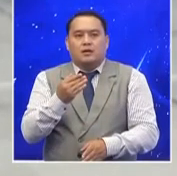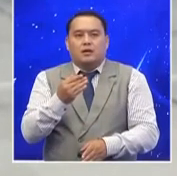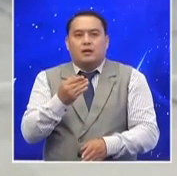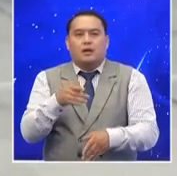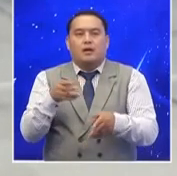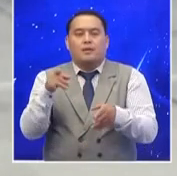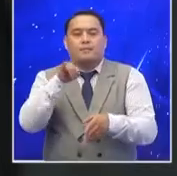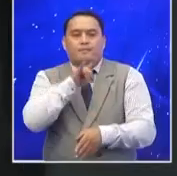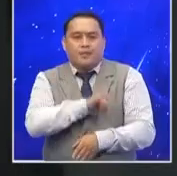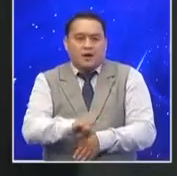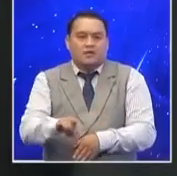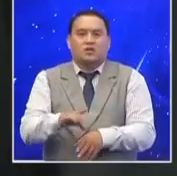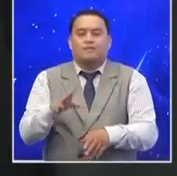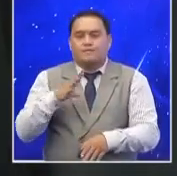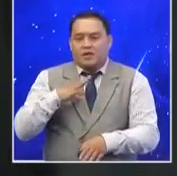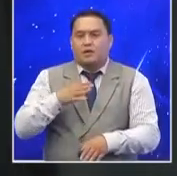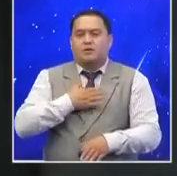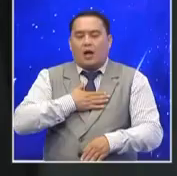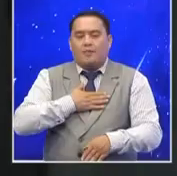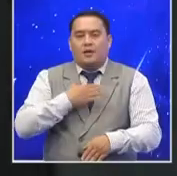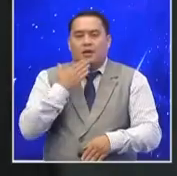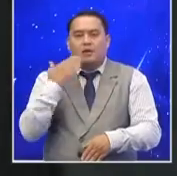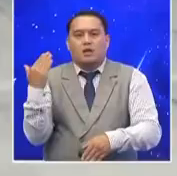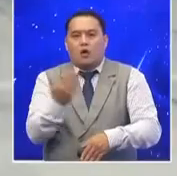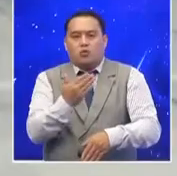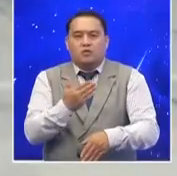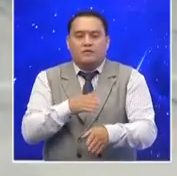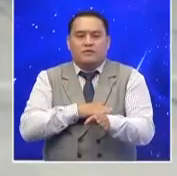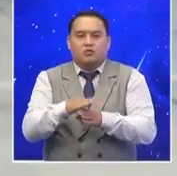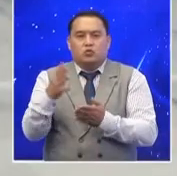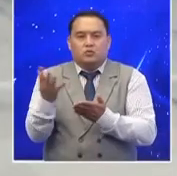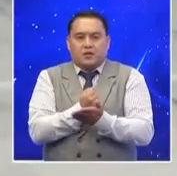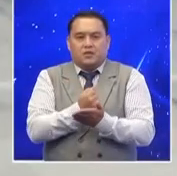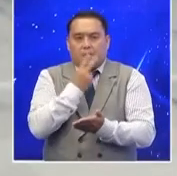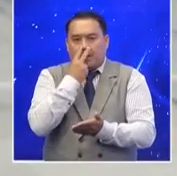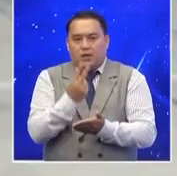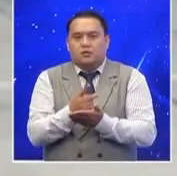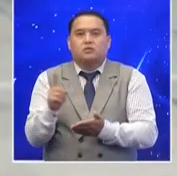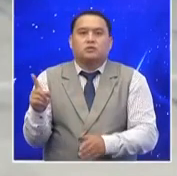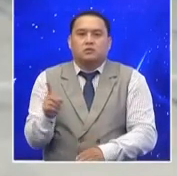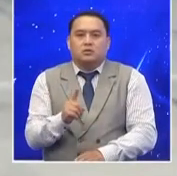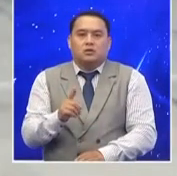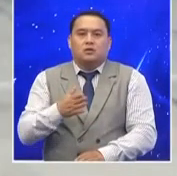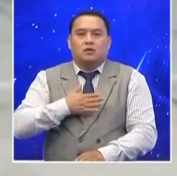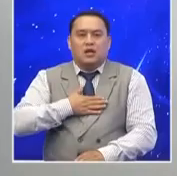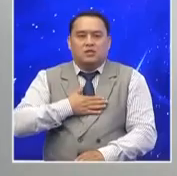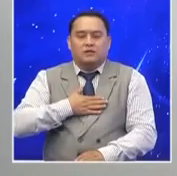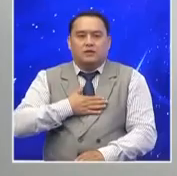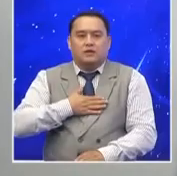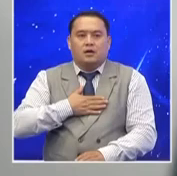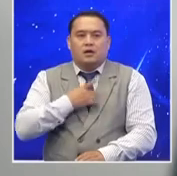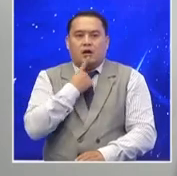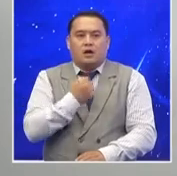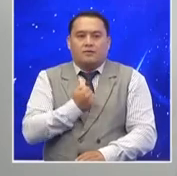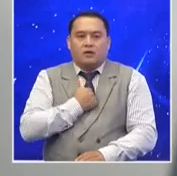окончании учения нами было доложено об успешном выполнении боевой задачи. Это показало то, что наша авиационная часть